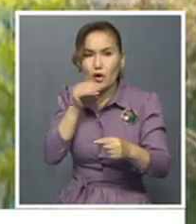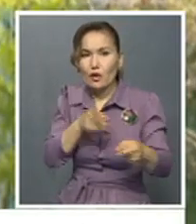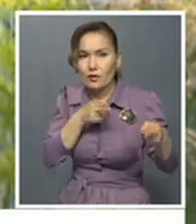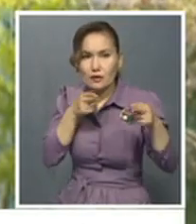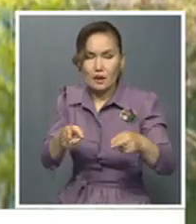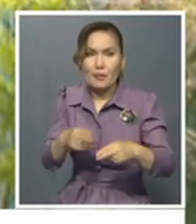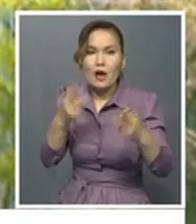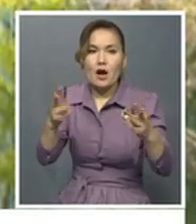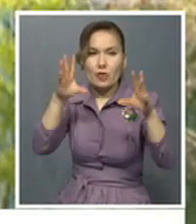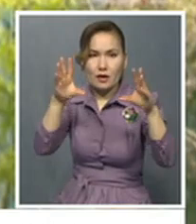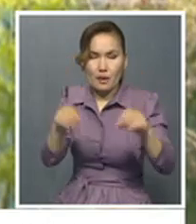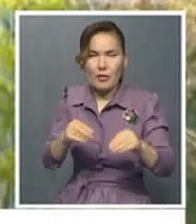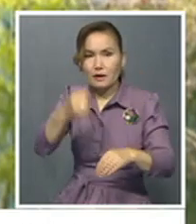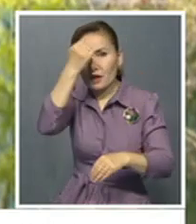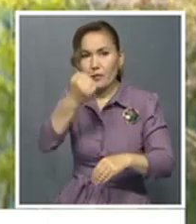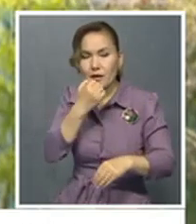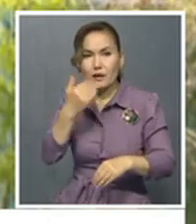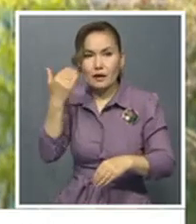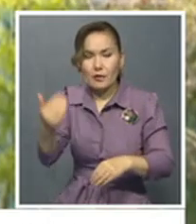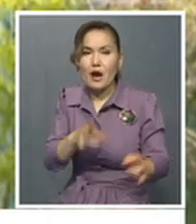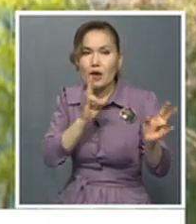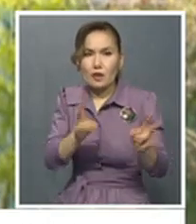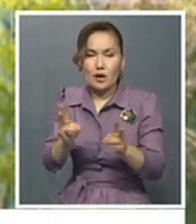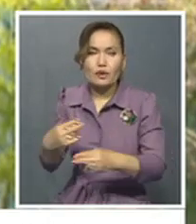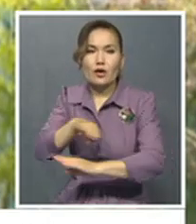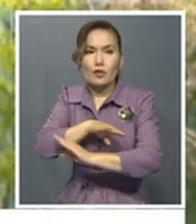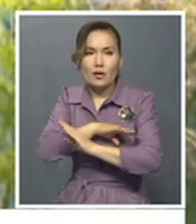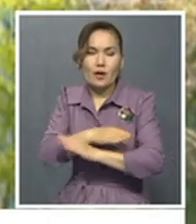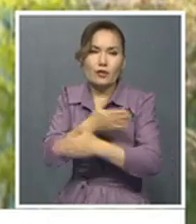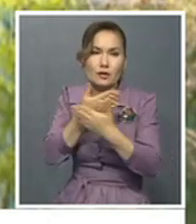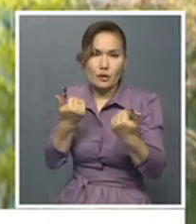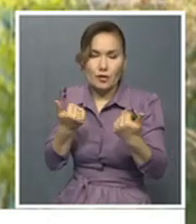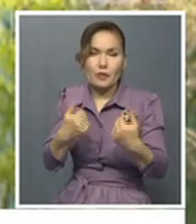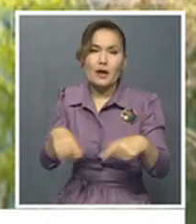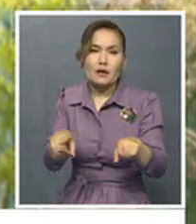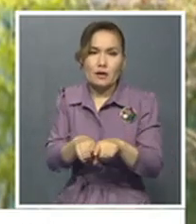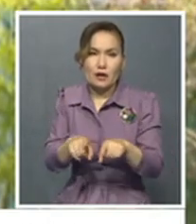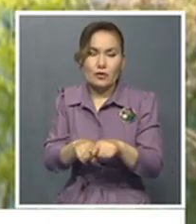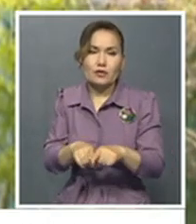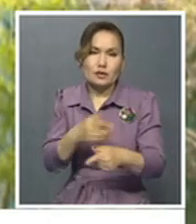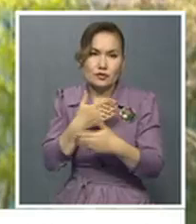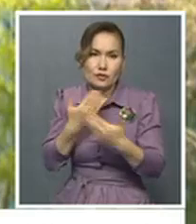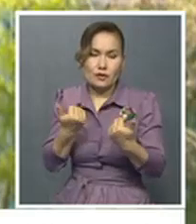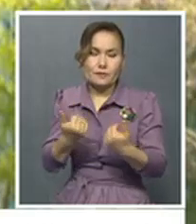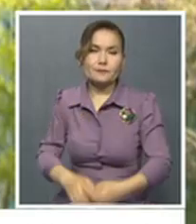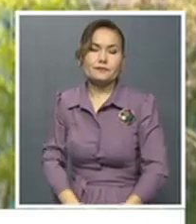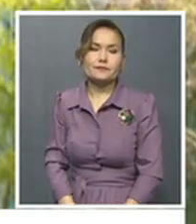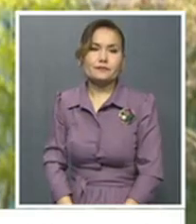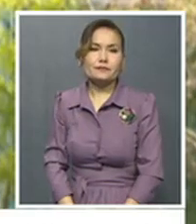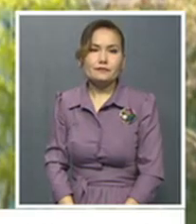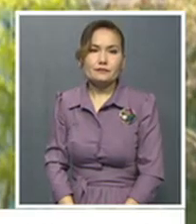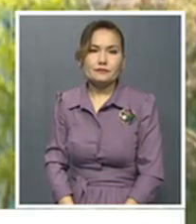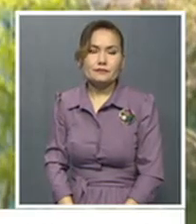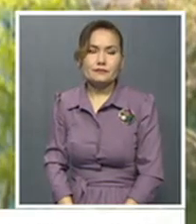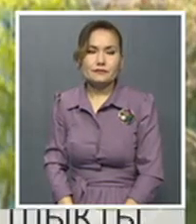жауды ауыздықтауының арқасында зардап шеккендер мен және оқиға орнындағы қайғылы оқиға жағдайға